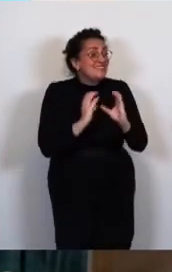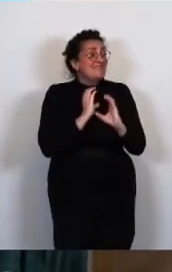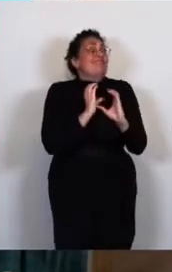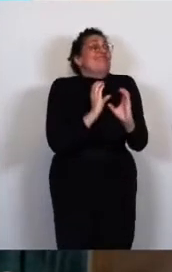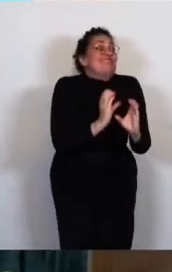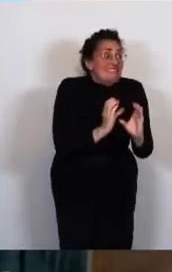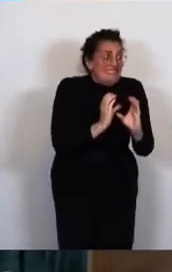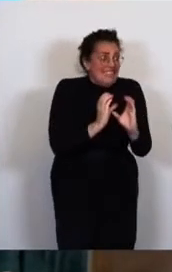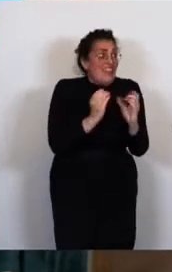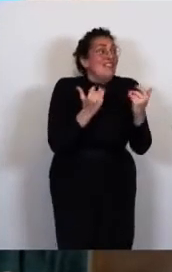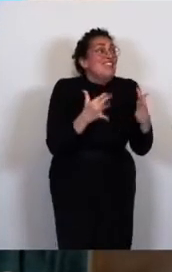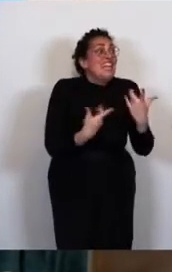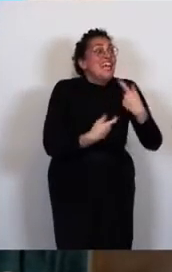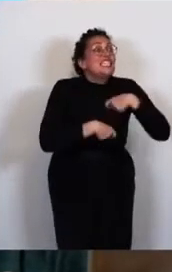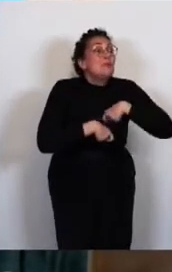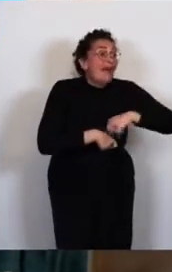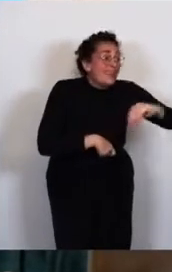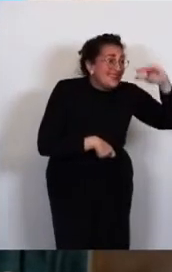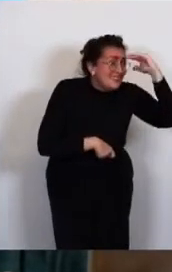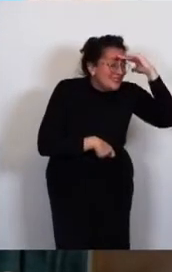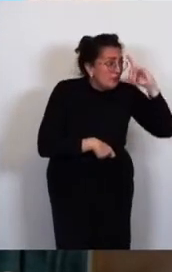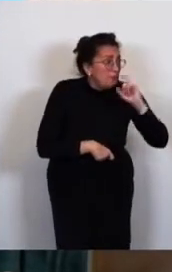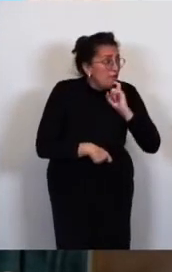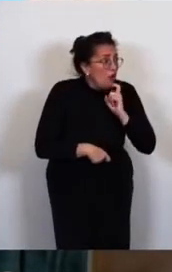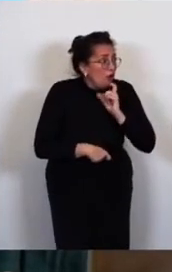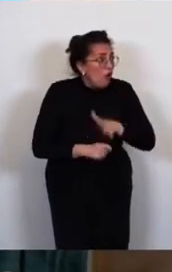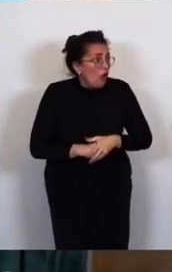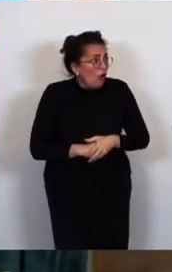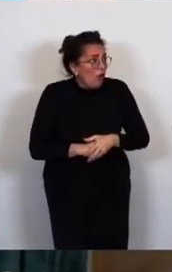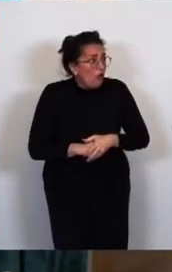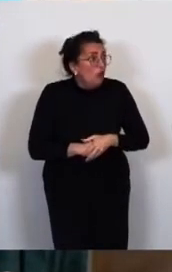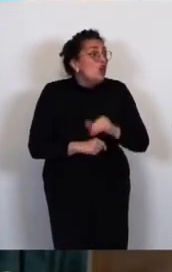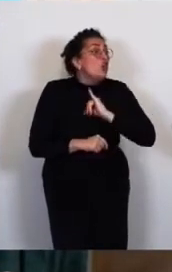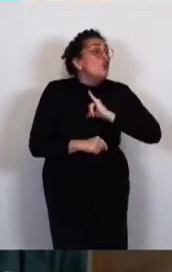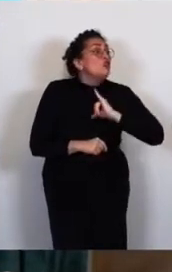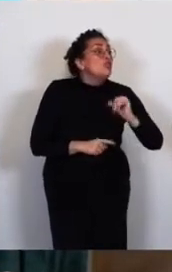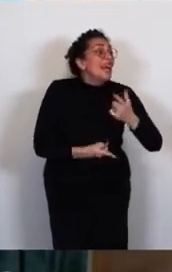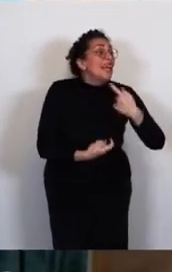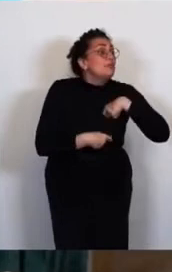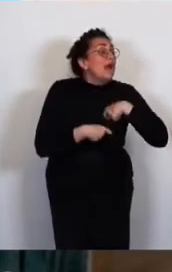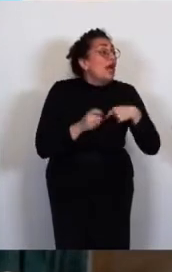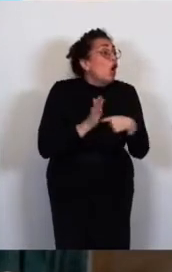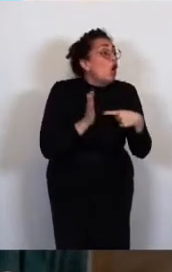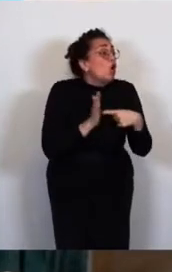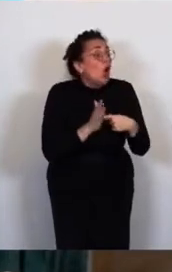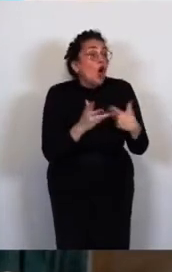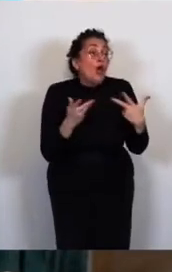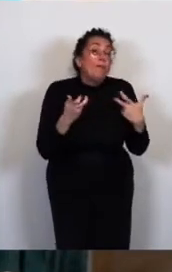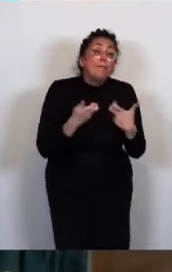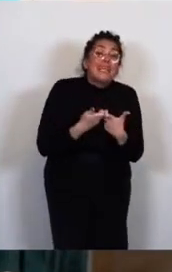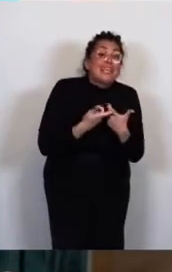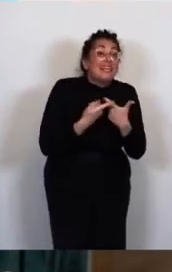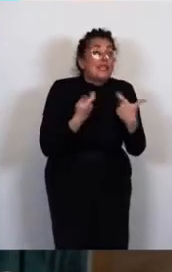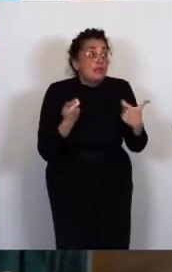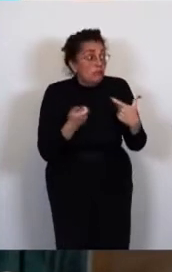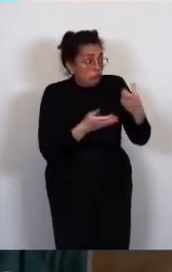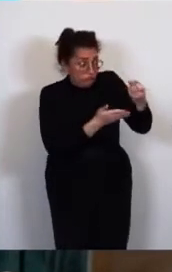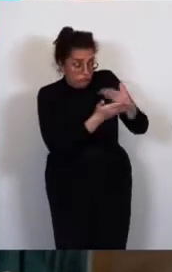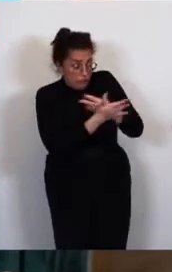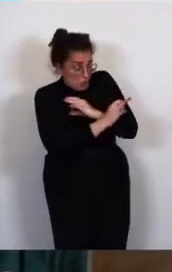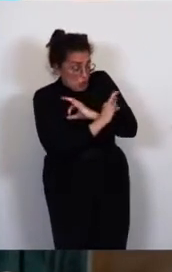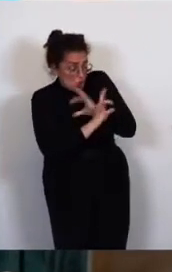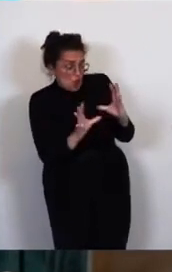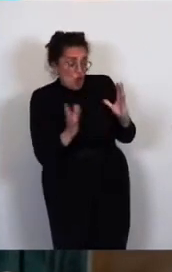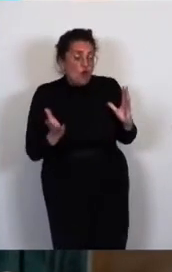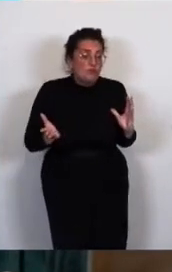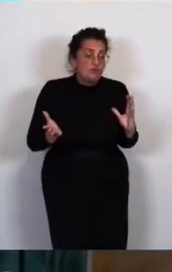aucune information n'est donnée sur sa prolongation éventuelle, son coût, sa date de réalisation. Donc l'impatience